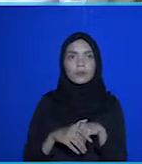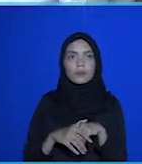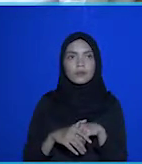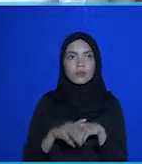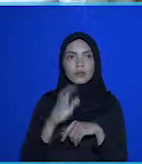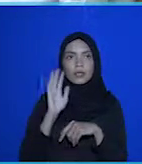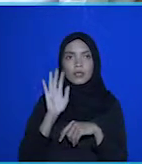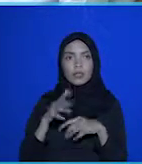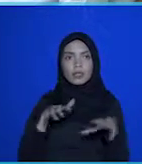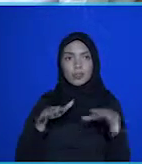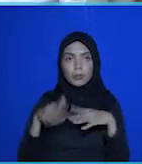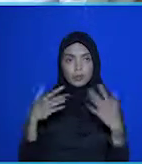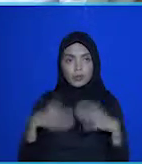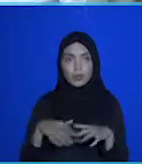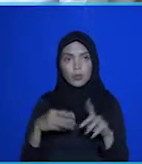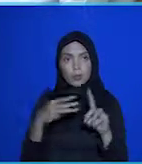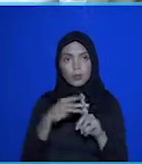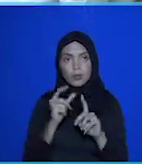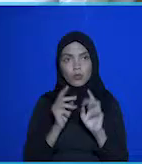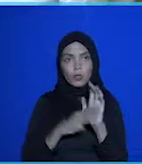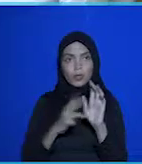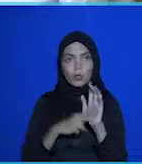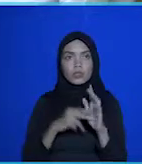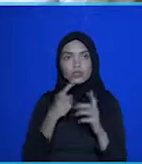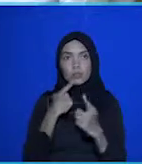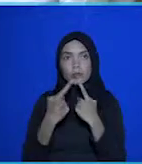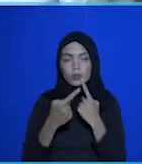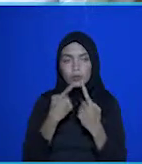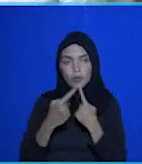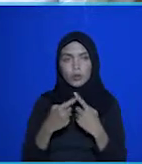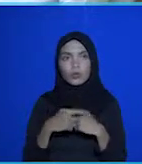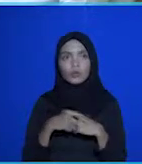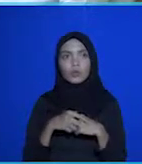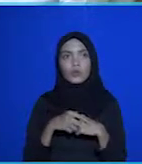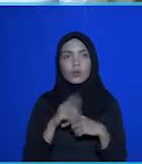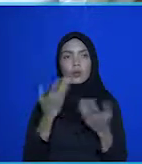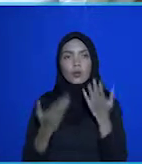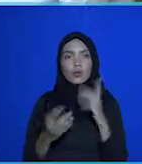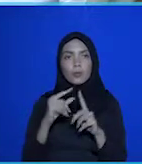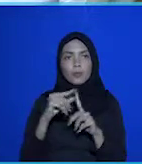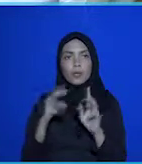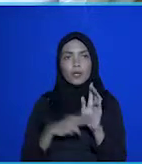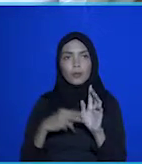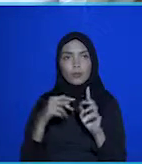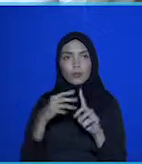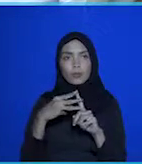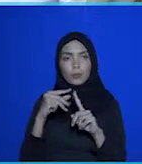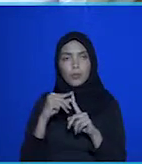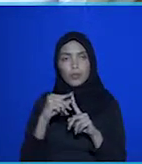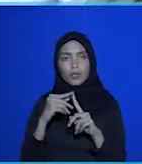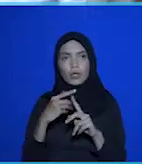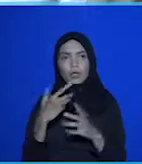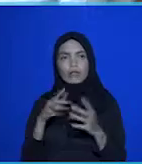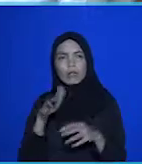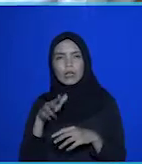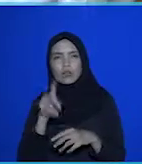gempa, BUMN akan berkoordinasi lagi dengan posko utama, mungkin dari PNBP, apalagi ini peran yang akan dilakukan oleh BUMN.